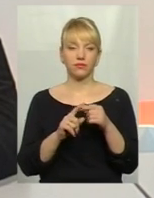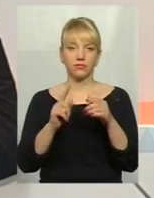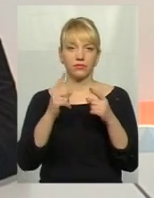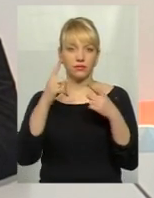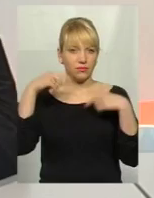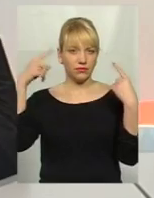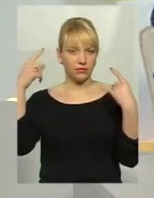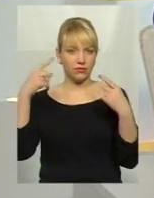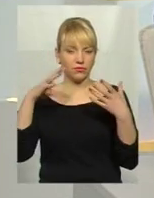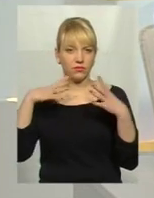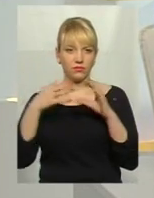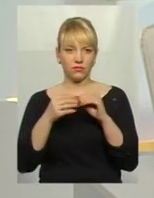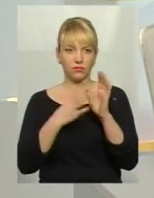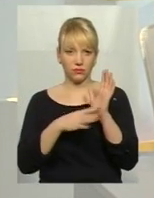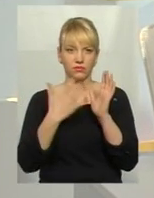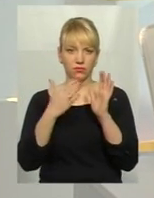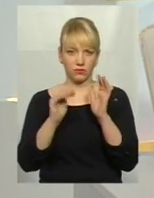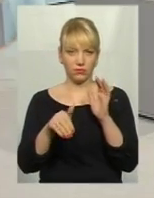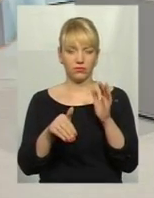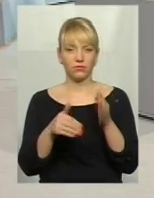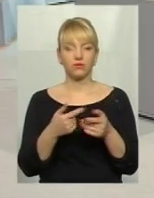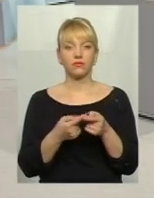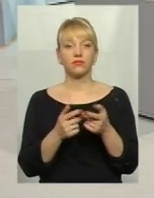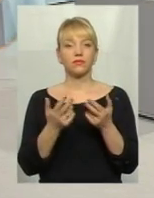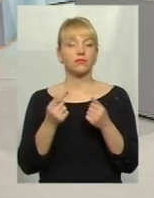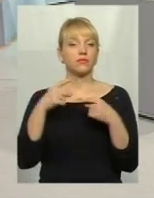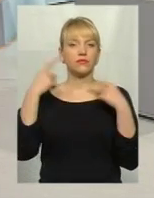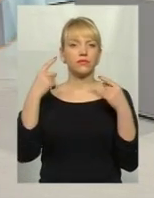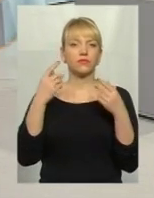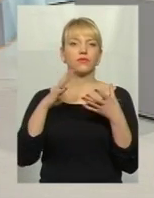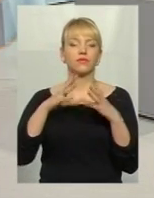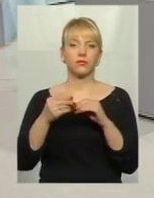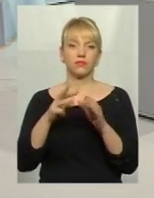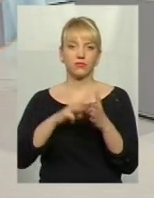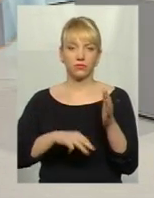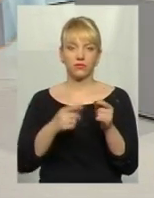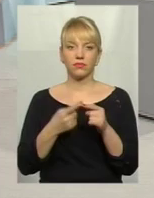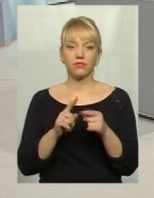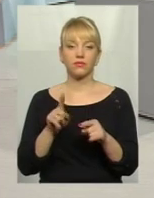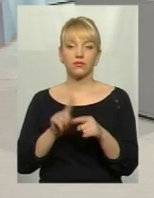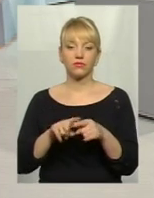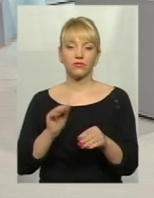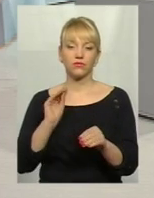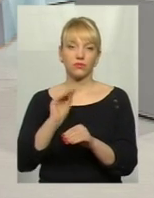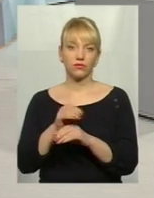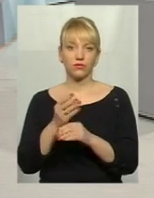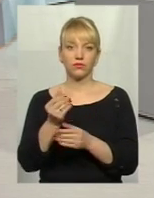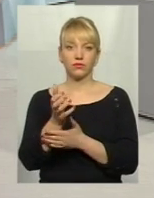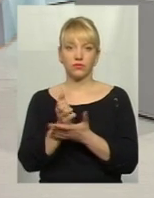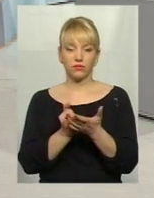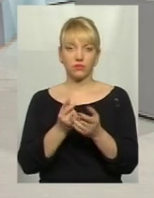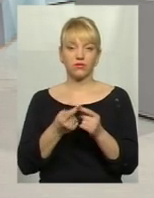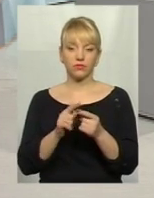суми штрафів. 95 перший штраф. Да, величезні суми штрафів, і це той додатковий ресурс і можливість